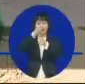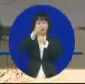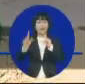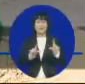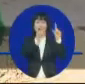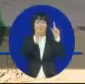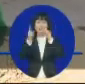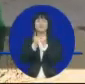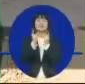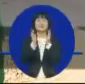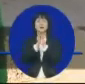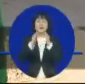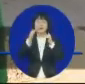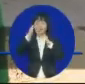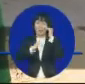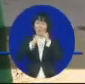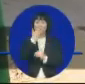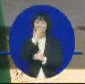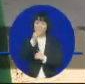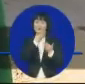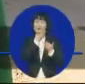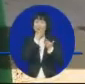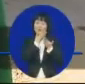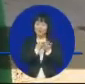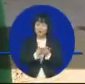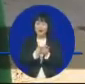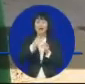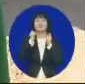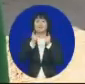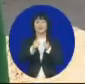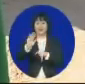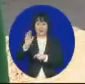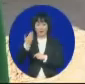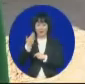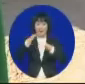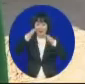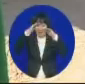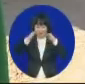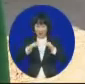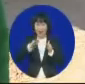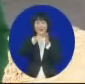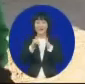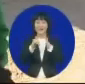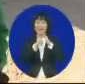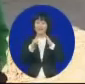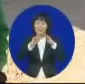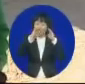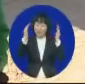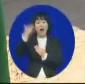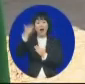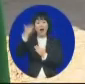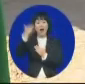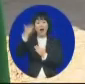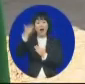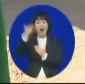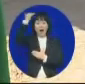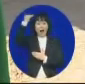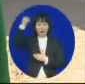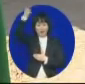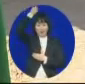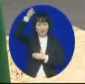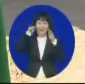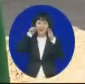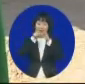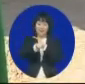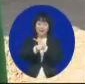직접 보고 체험할 수 있다는 건 참 소중한 경험 인데요 다가오는 설 연휴 때는 온가족이 이것 한국 민속 전에